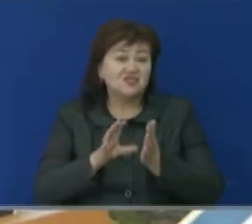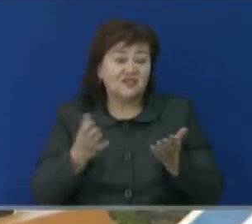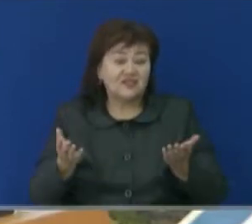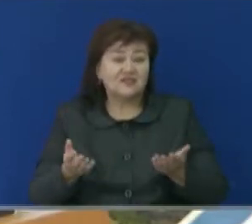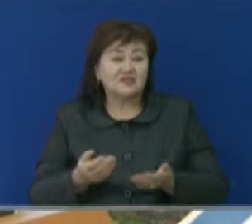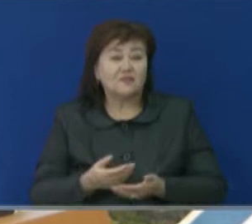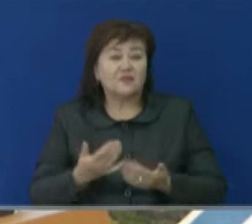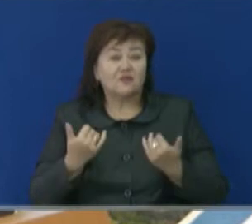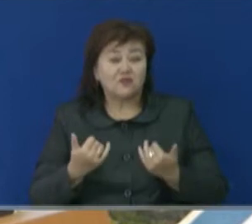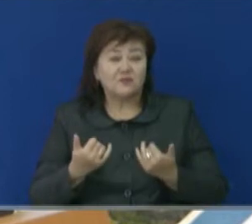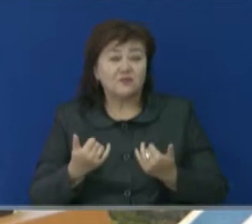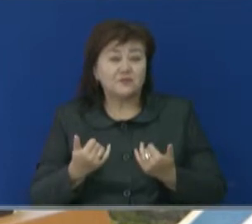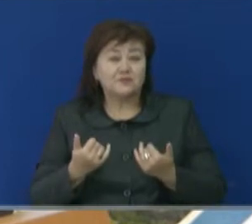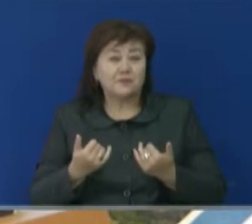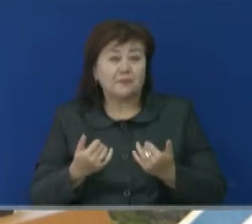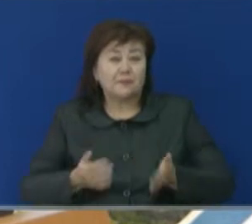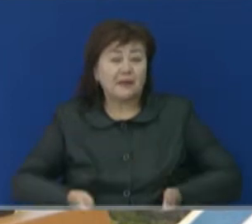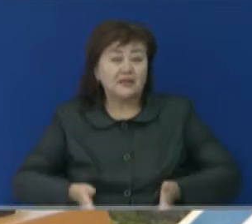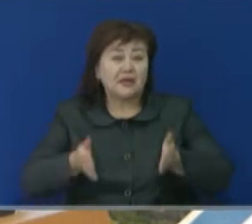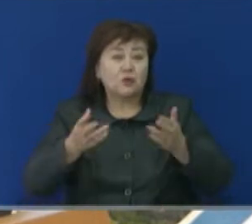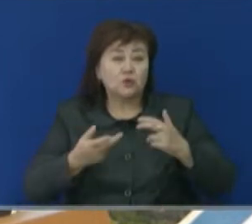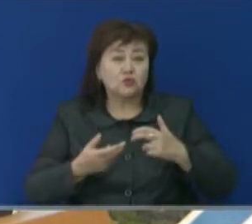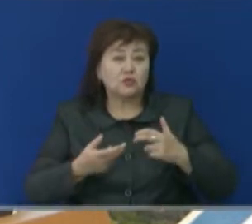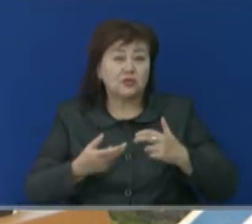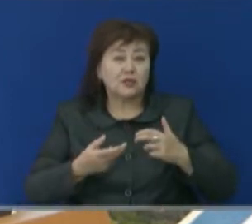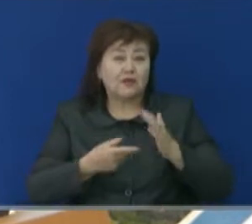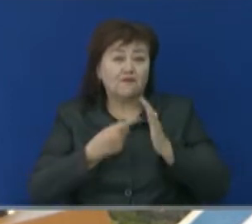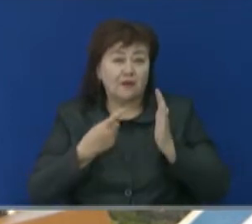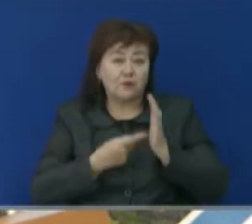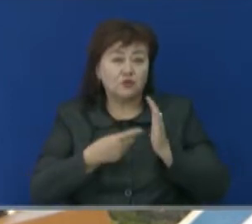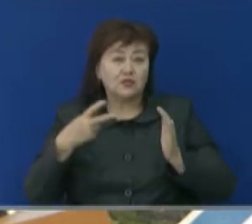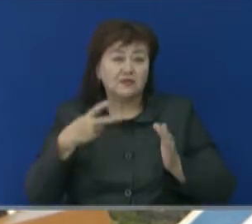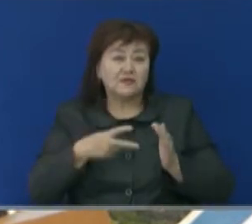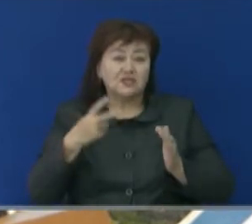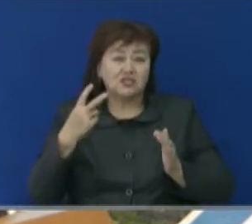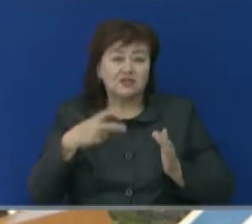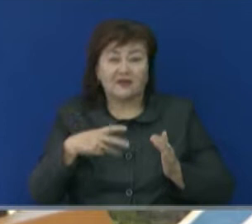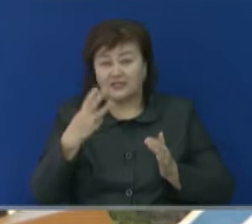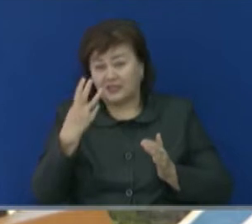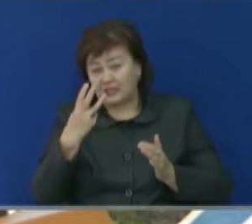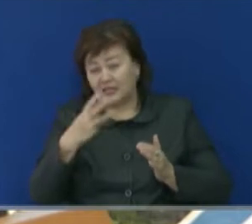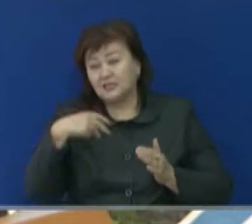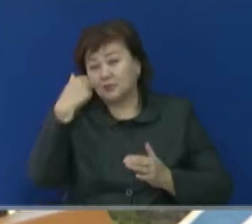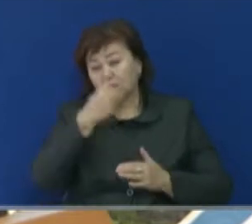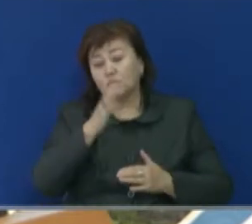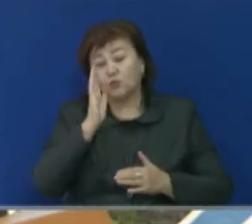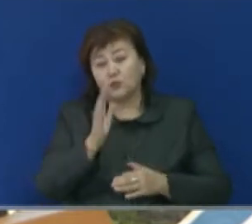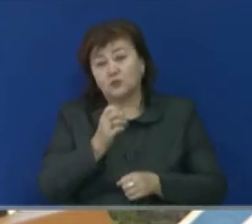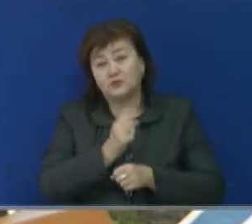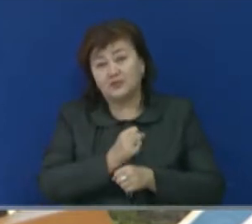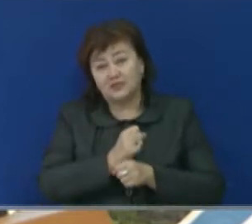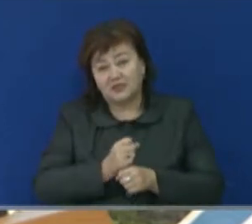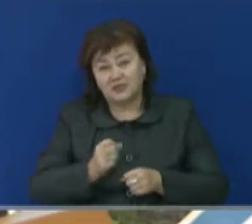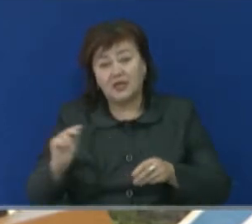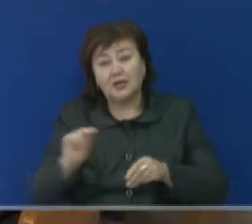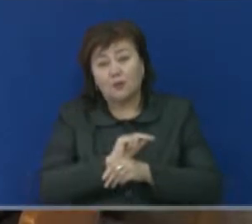мы однозначно 20. Жол мәселесі бойынша мен және айтып кеткенде 2023 жылы жолдарды жасаймыз. Ал жалпы жарықтандыру мәселесі